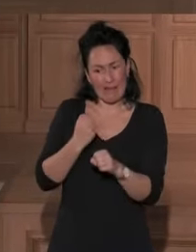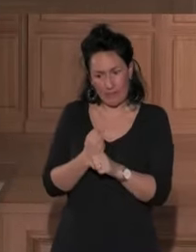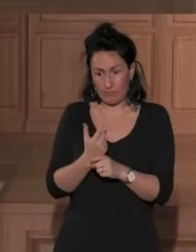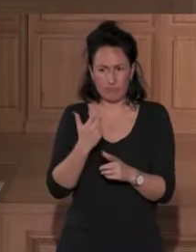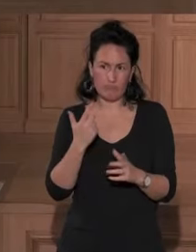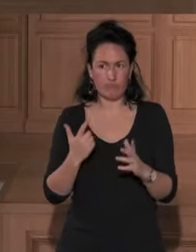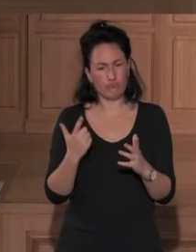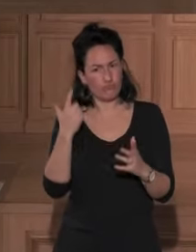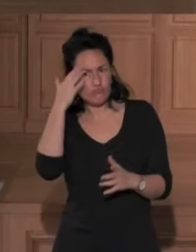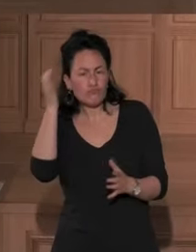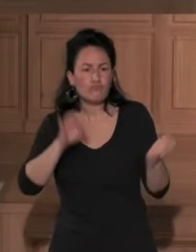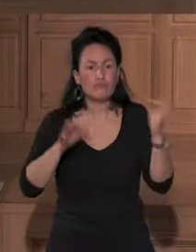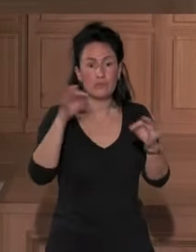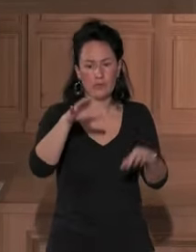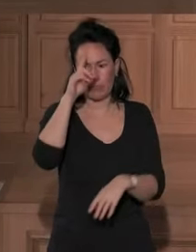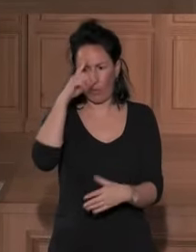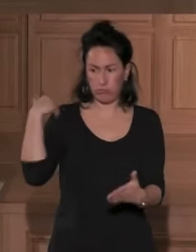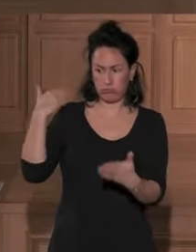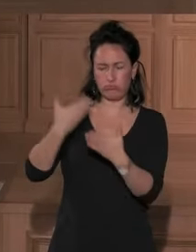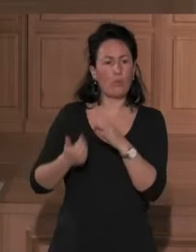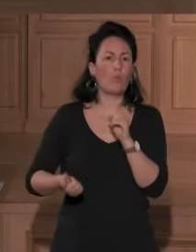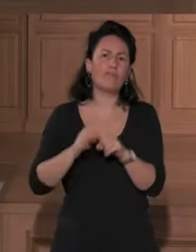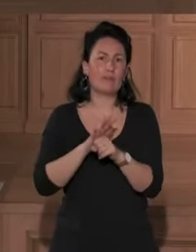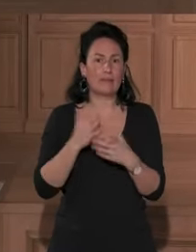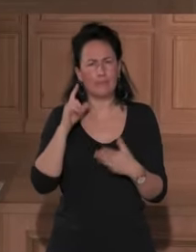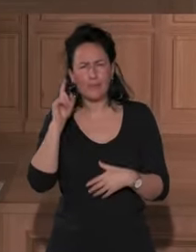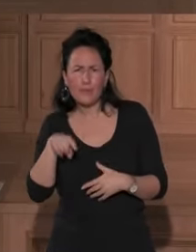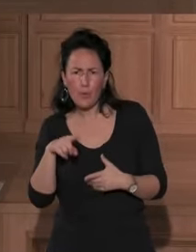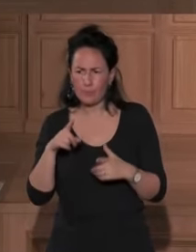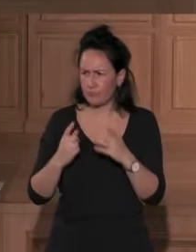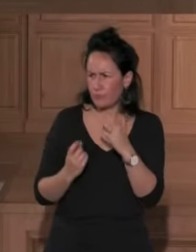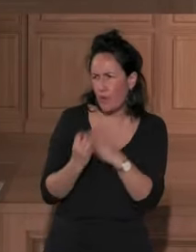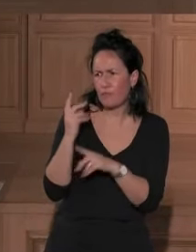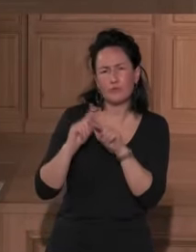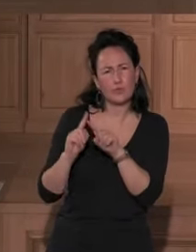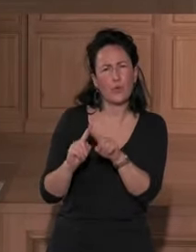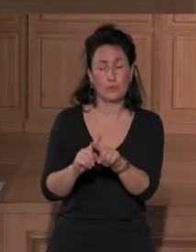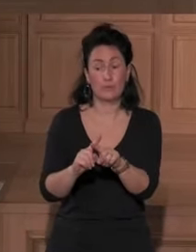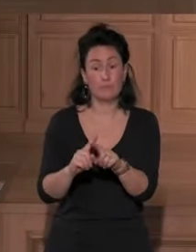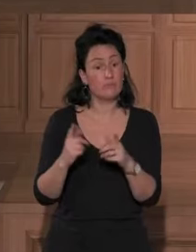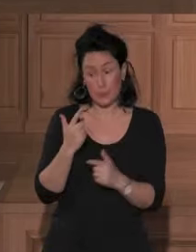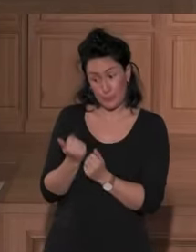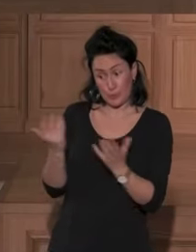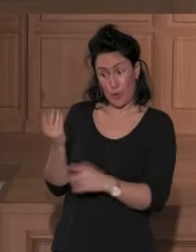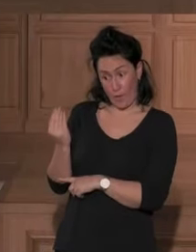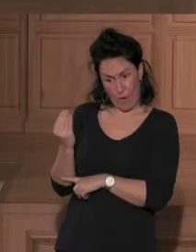fallait innover surtout après la période Covid, c'est que aujourd'hui, on accompagne plusieurs enfants grâce,